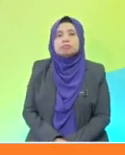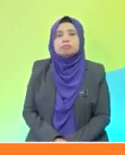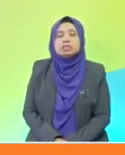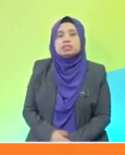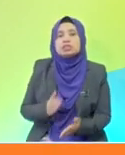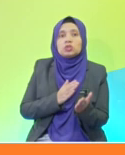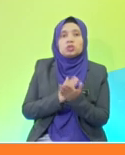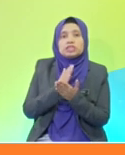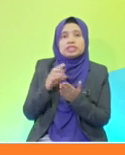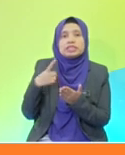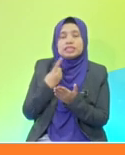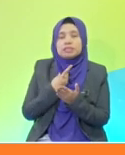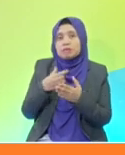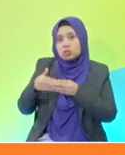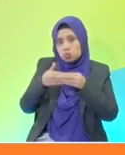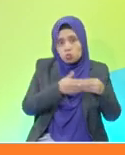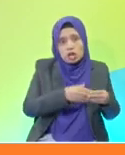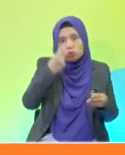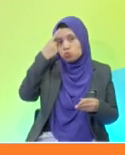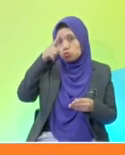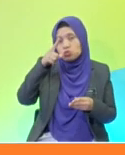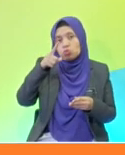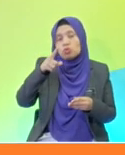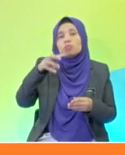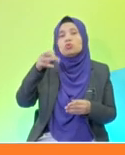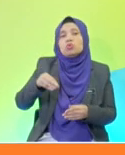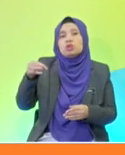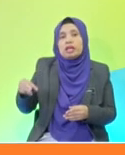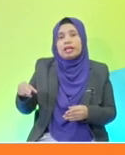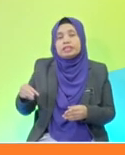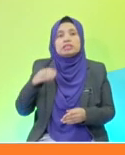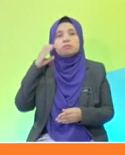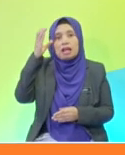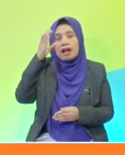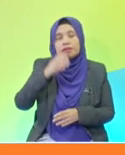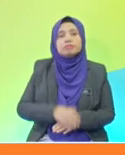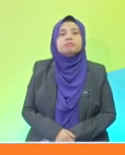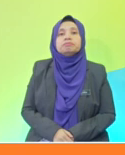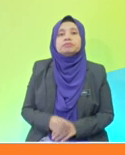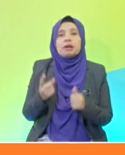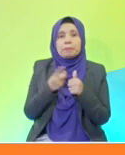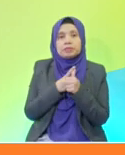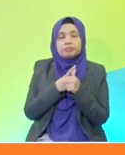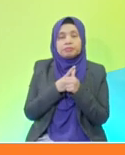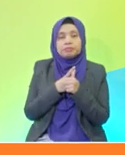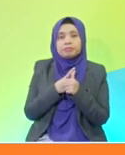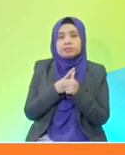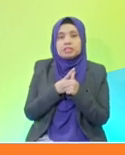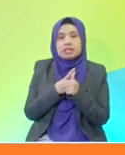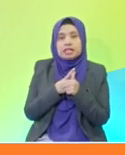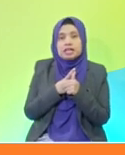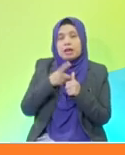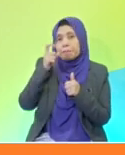seterusnya kita lihat panduan untuk calon cemilan untuk ekonomi kekal 1 yang pertama adalah